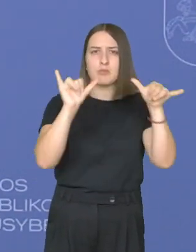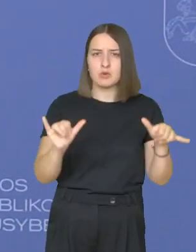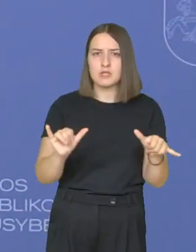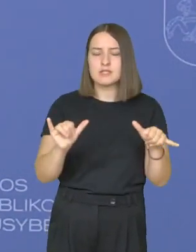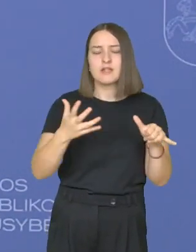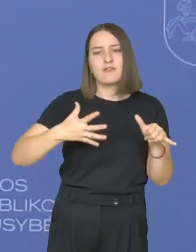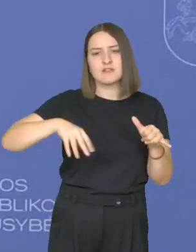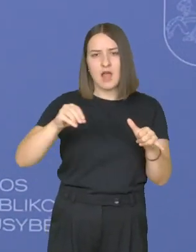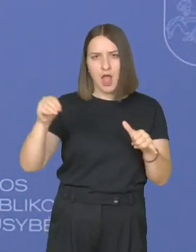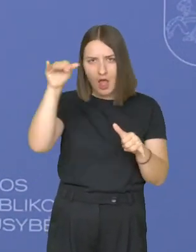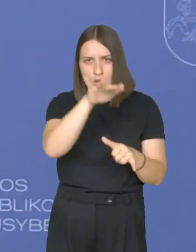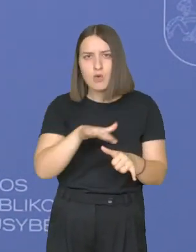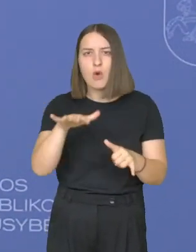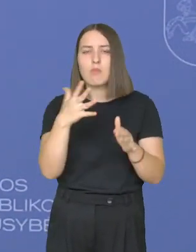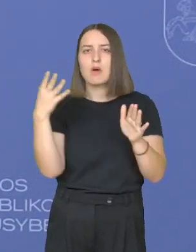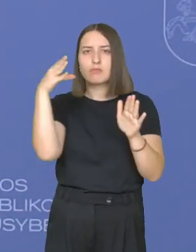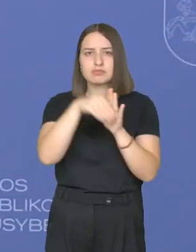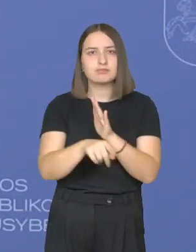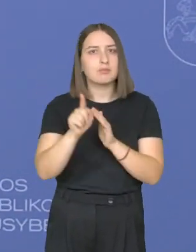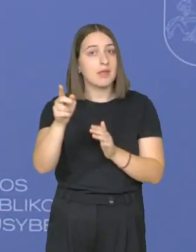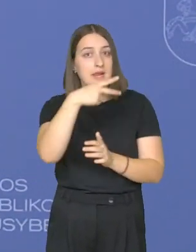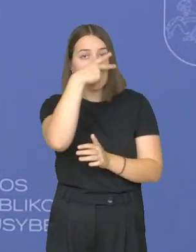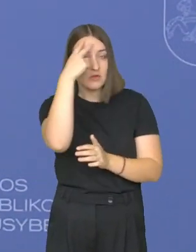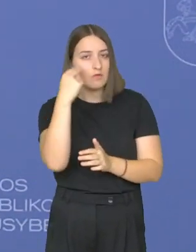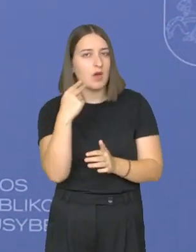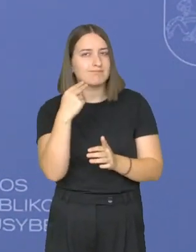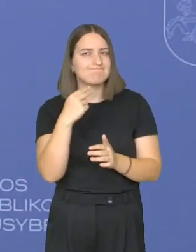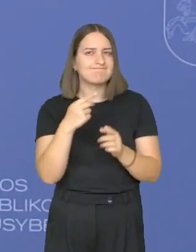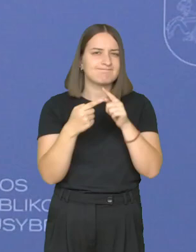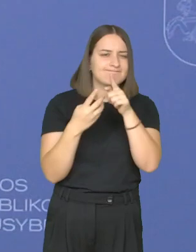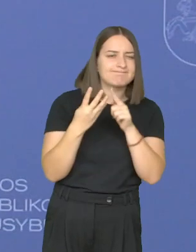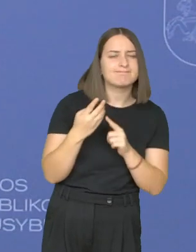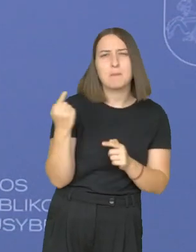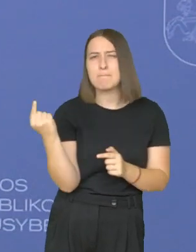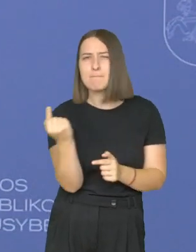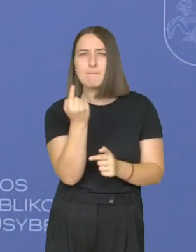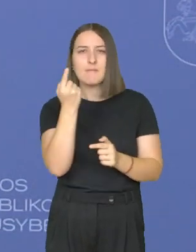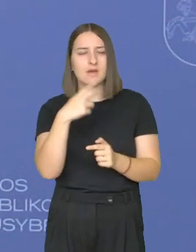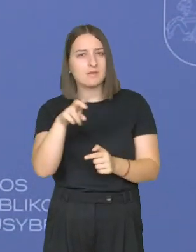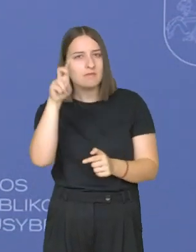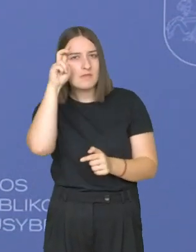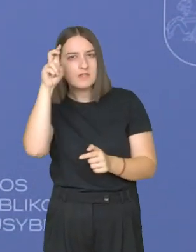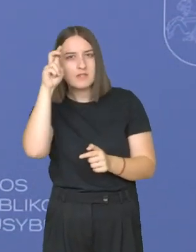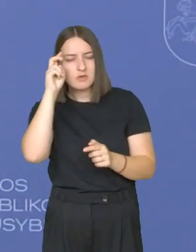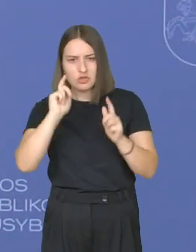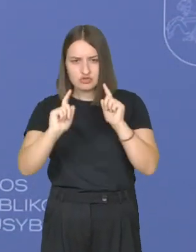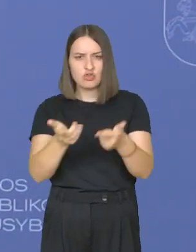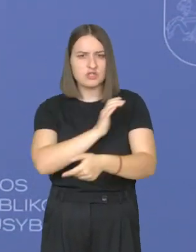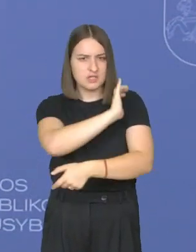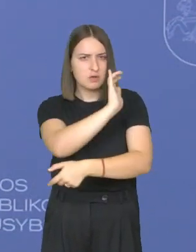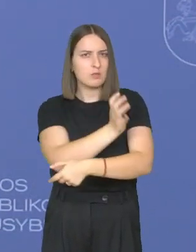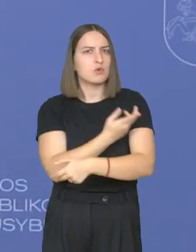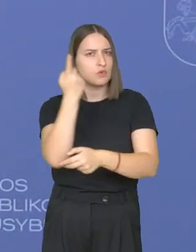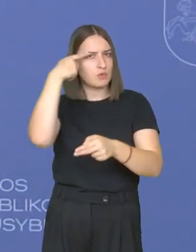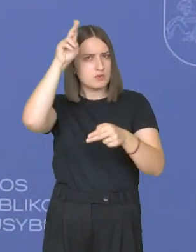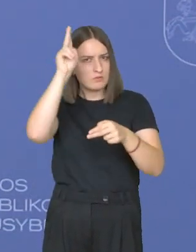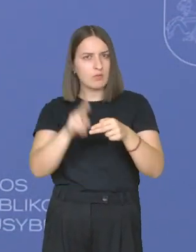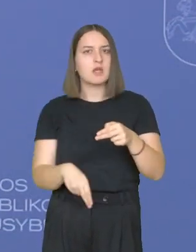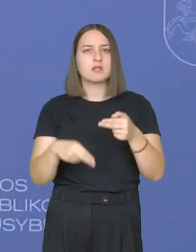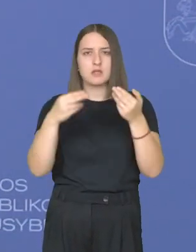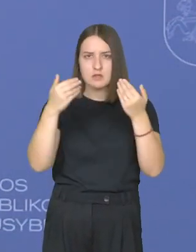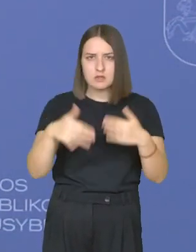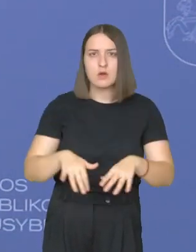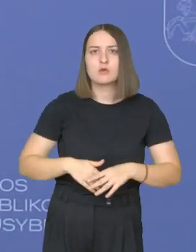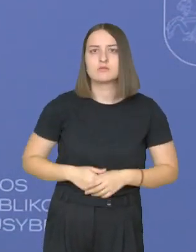yra tarp pirmųjų valstybių kurios priėmė reikalingus sprendimus turime didelių vardų ateinančių į lietuvą ir